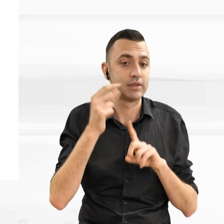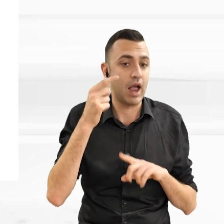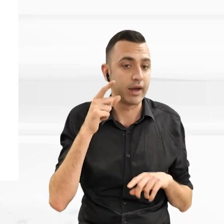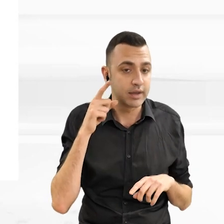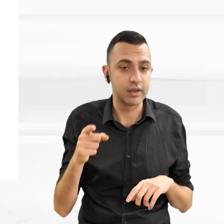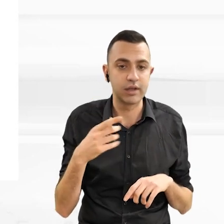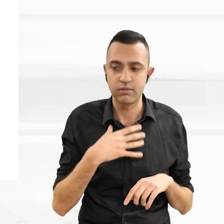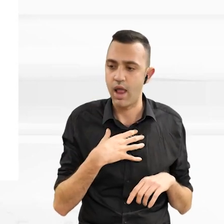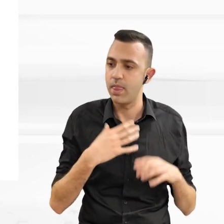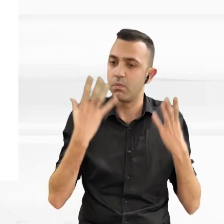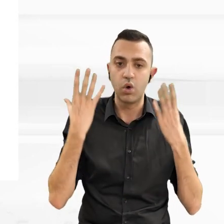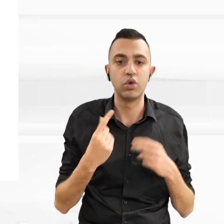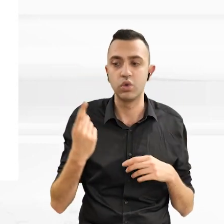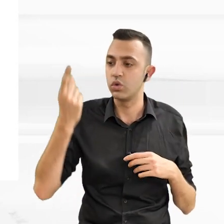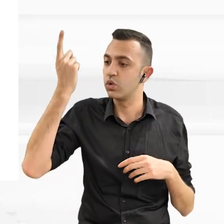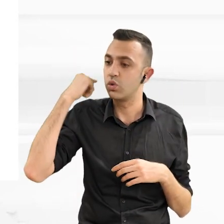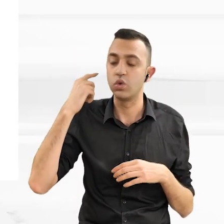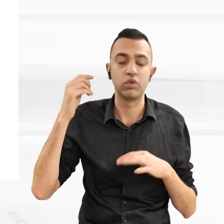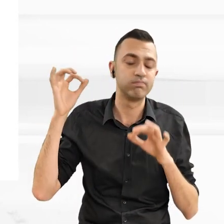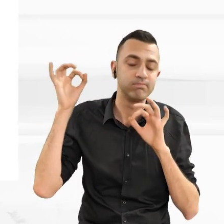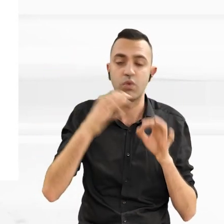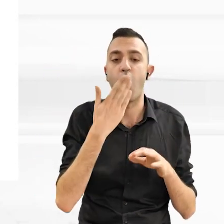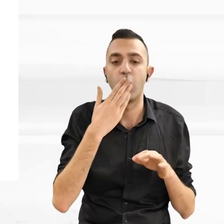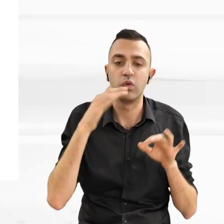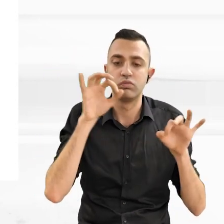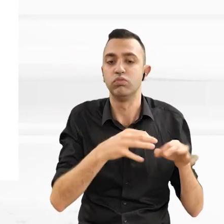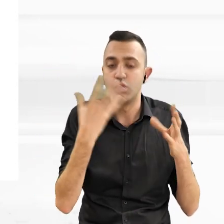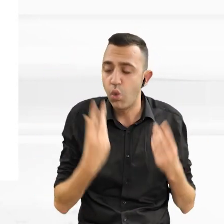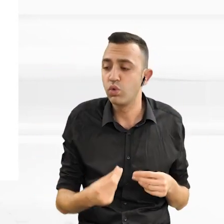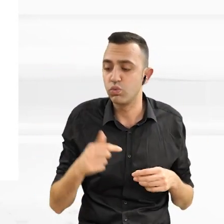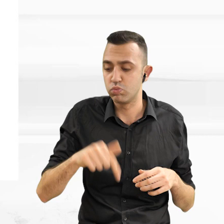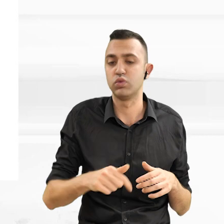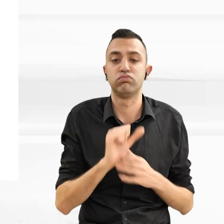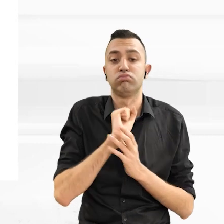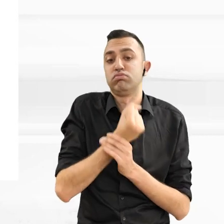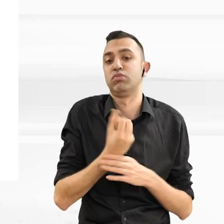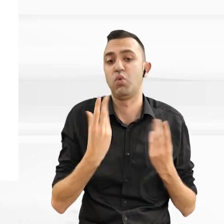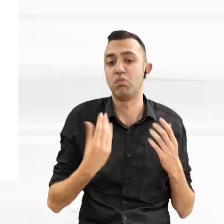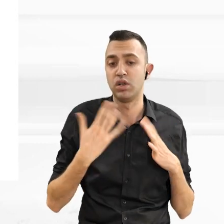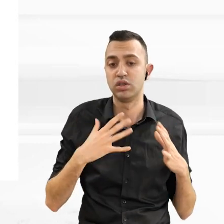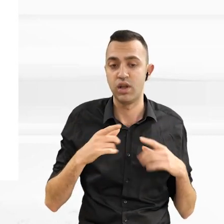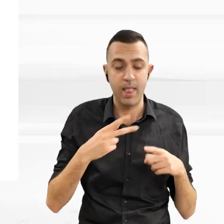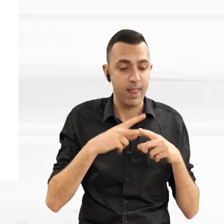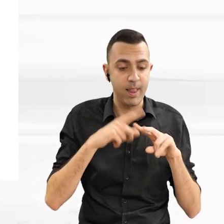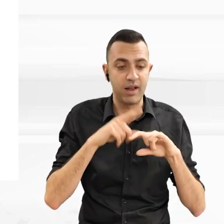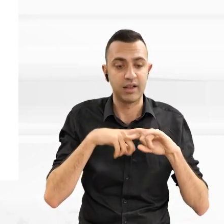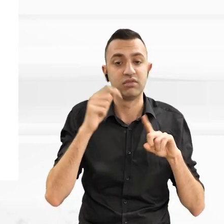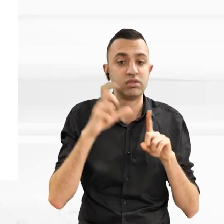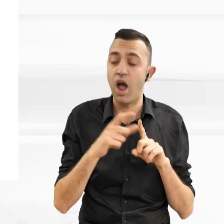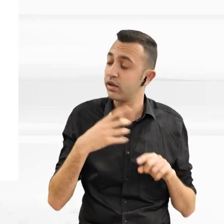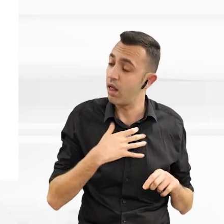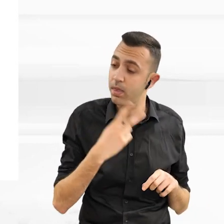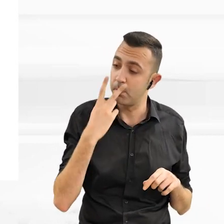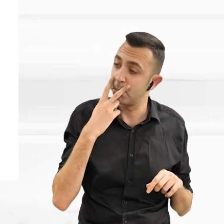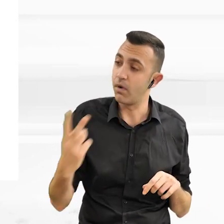irşad olayın der gülmekte vardı bugün Üstat olayını der bu birlikte arkadaşlar zahitin haline